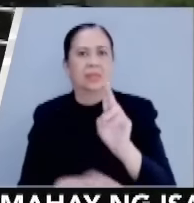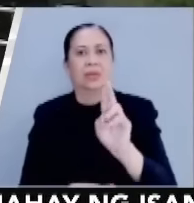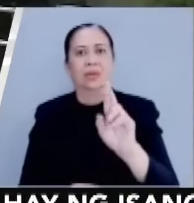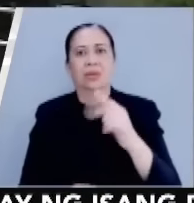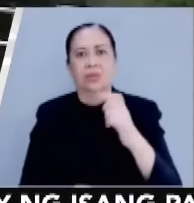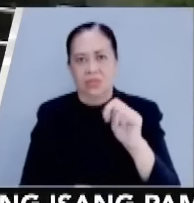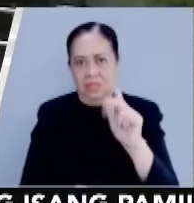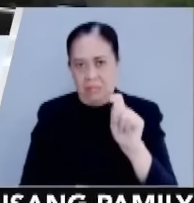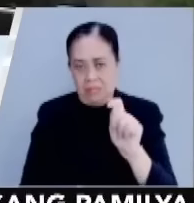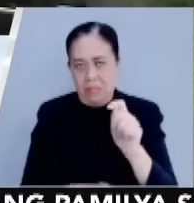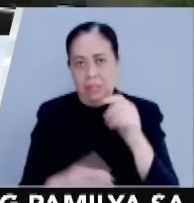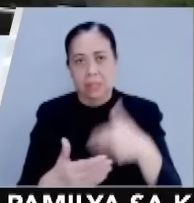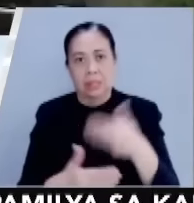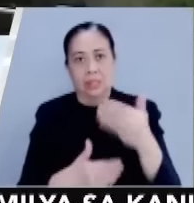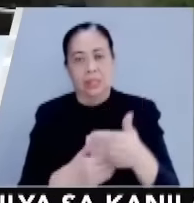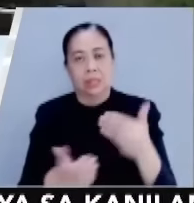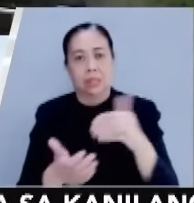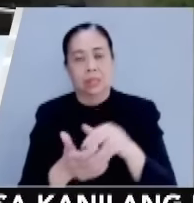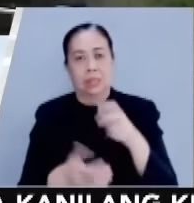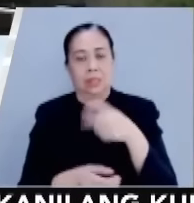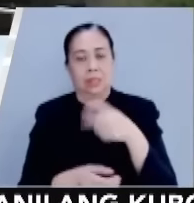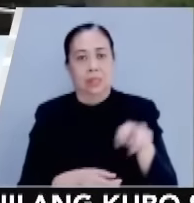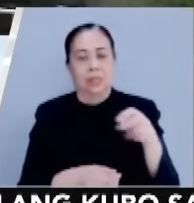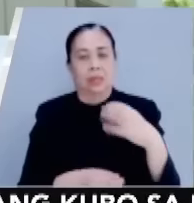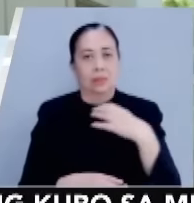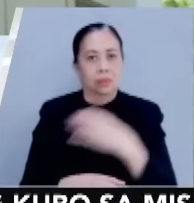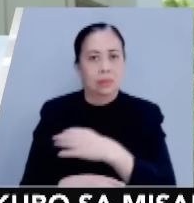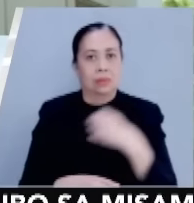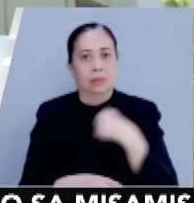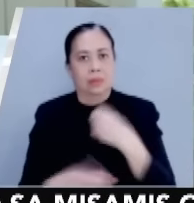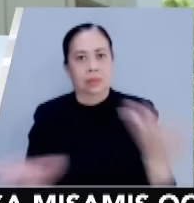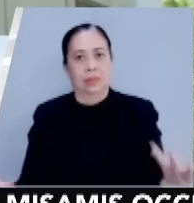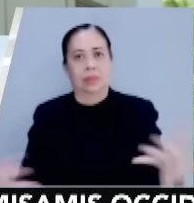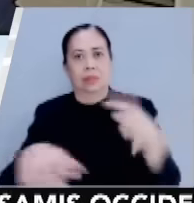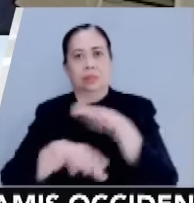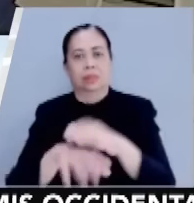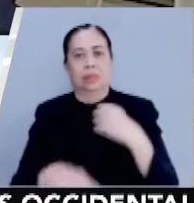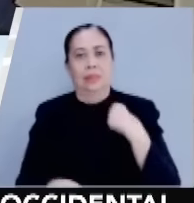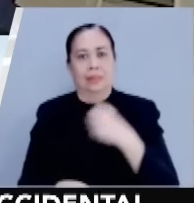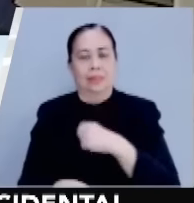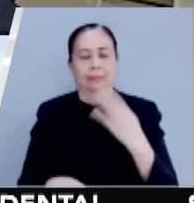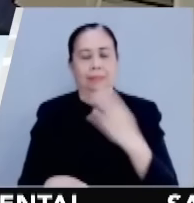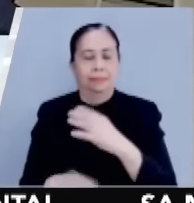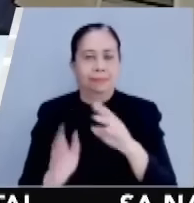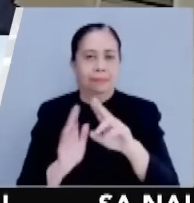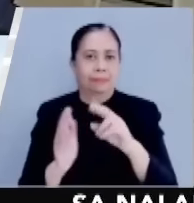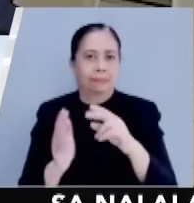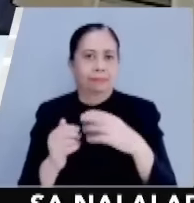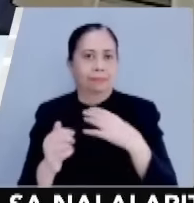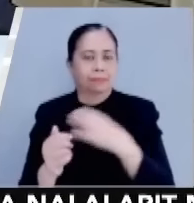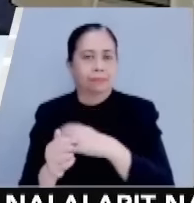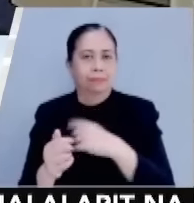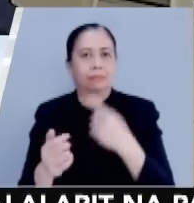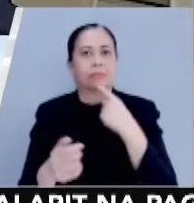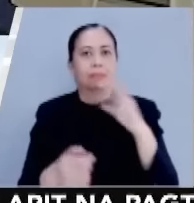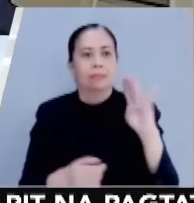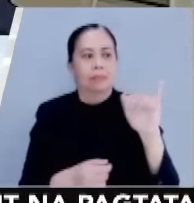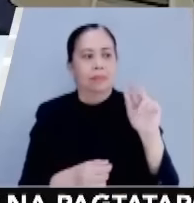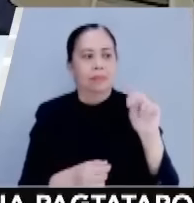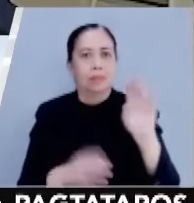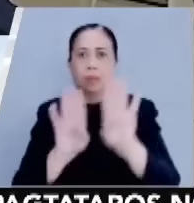sa bicameral committee ang national budget para pag-isahin ang Senate at House version. Sabi ng bayan muna, dapat bukas sa